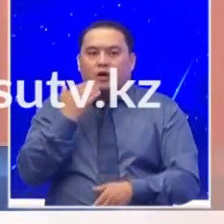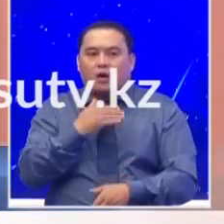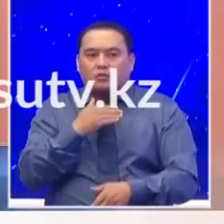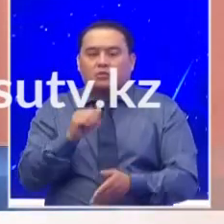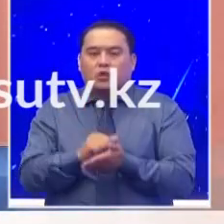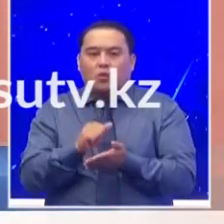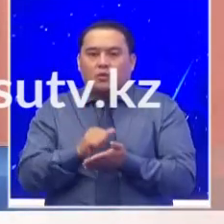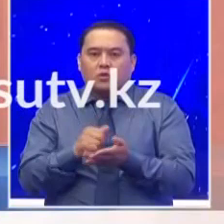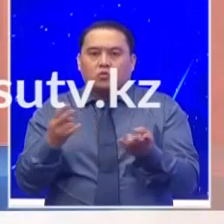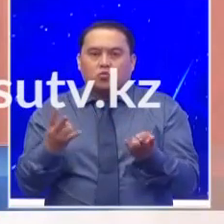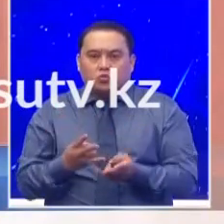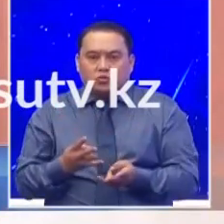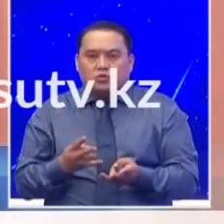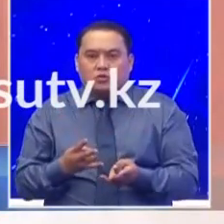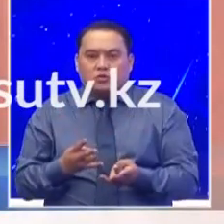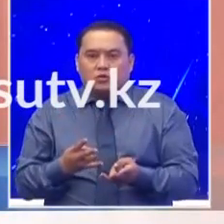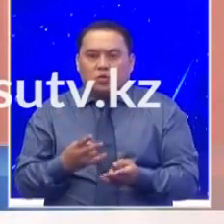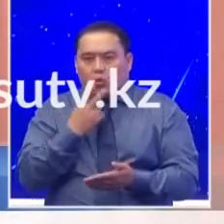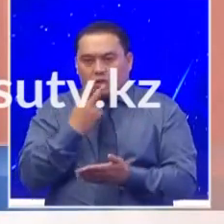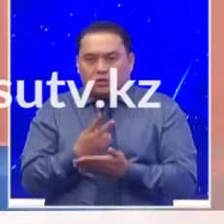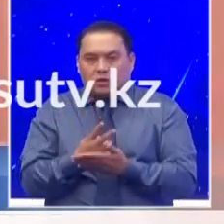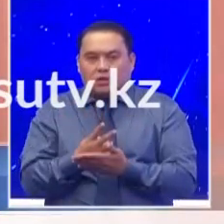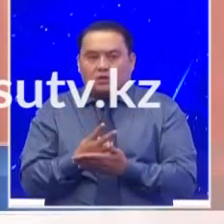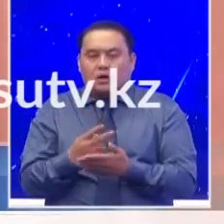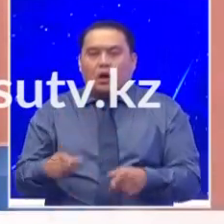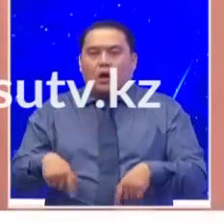документ должен быть дорожной карты с указанием этапов,